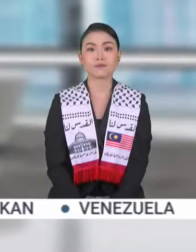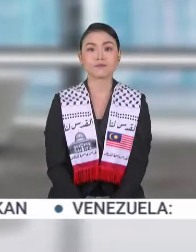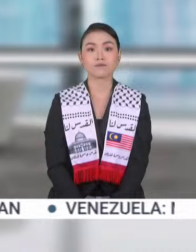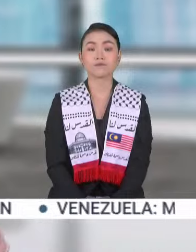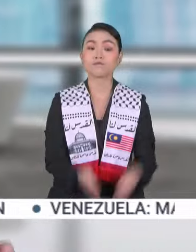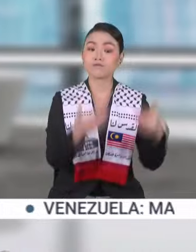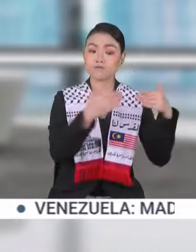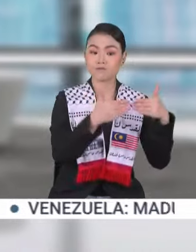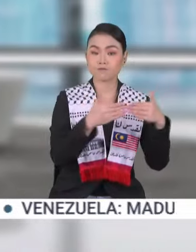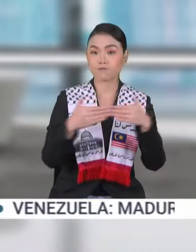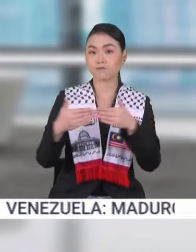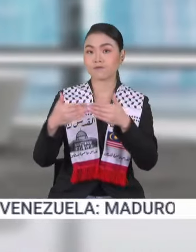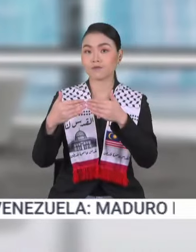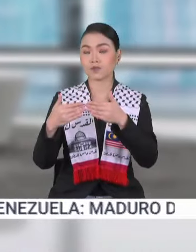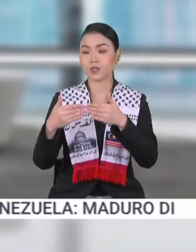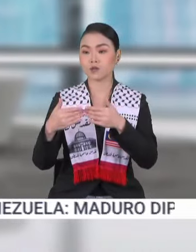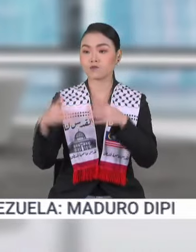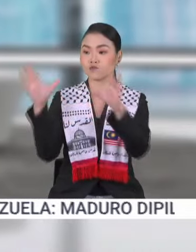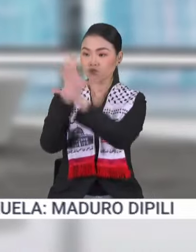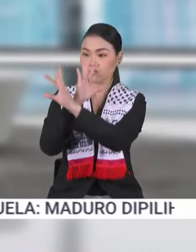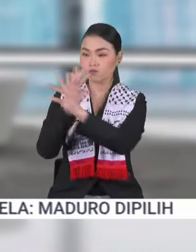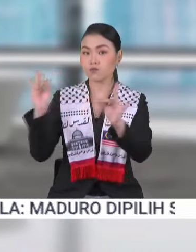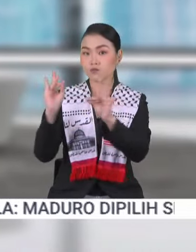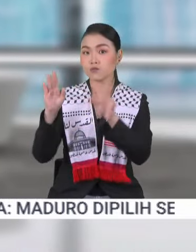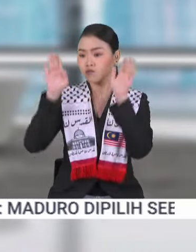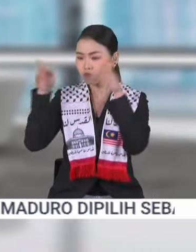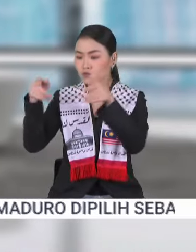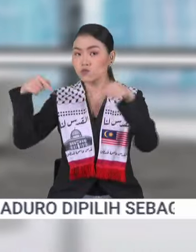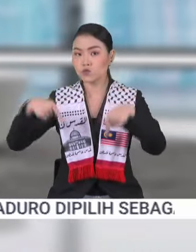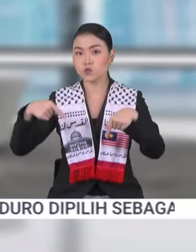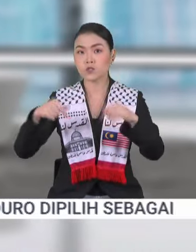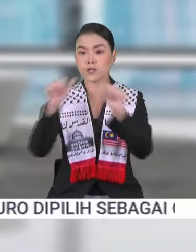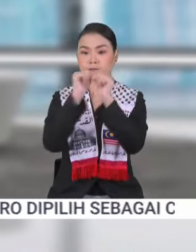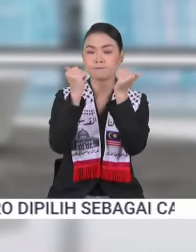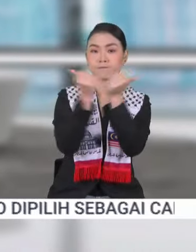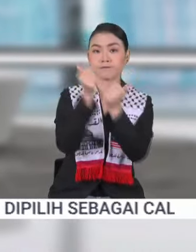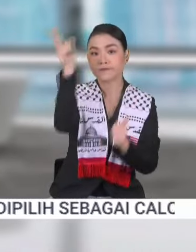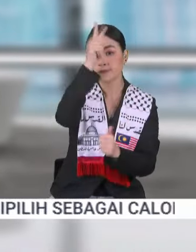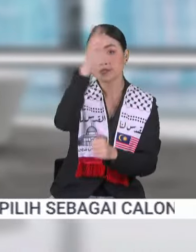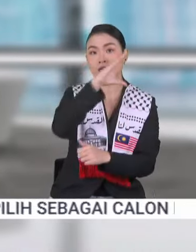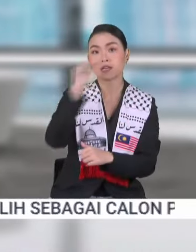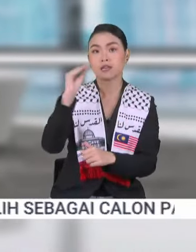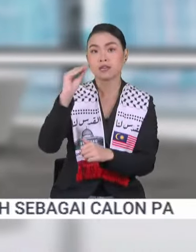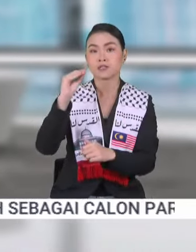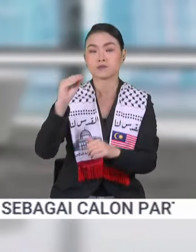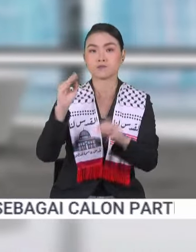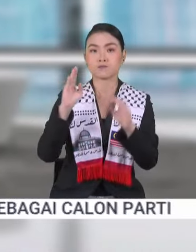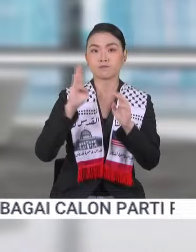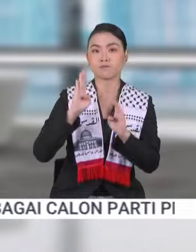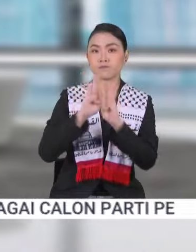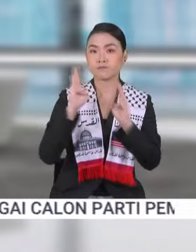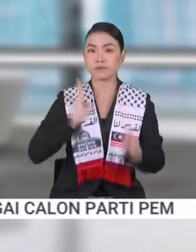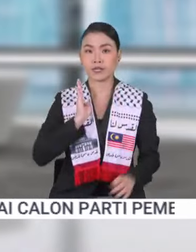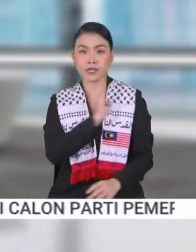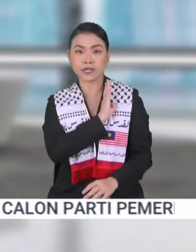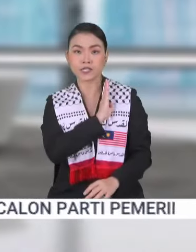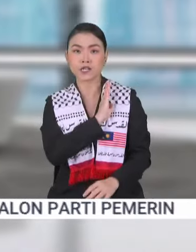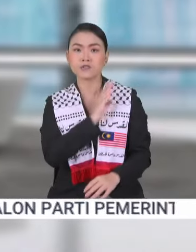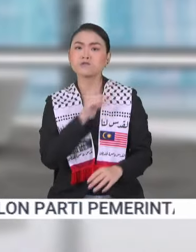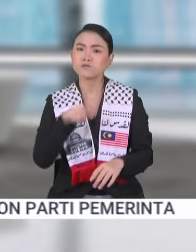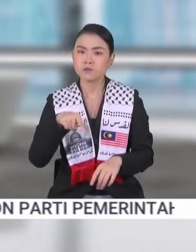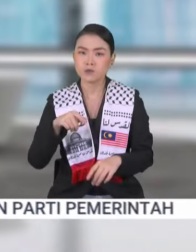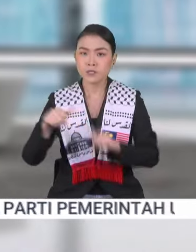baik seterusnya kita ke bumi kenyalang dengan fokus hari ini agensi kerajaan dan badan berkanun Negeri diminta lebih proaktif dalam